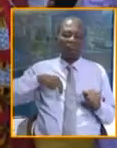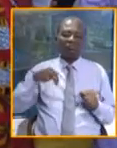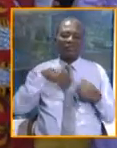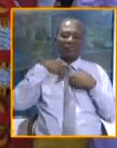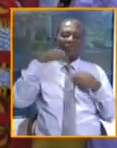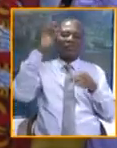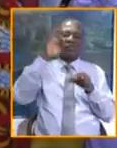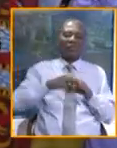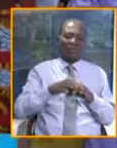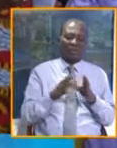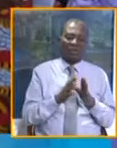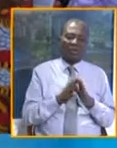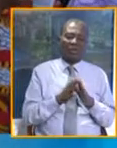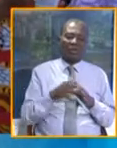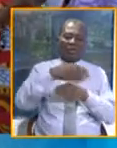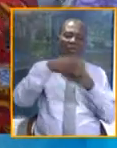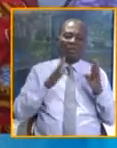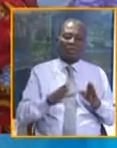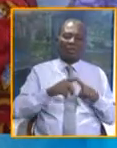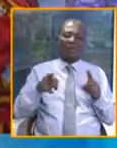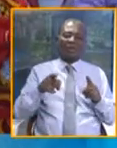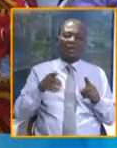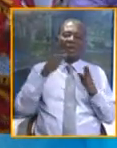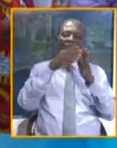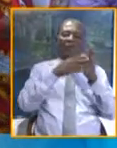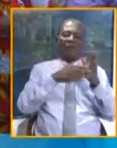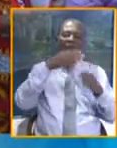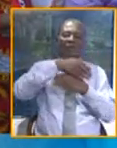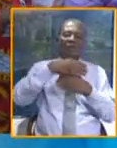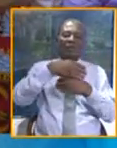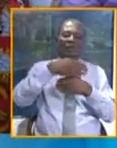élu le bureau, mais la constitution du bureau s'est faite